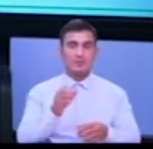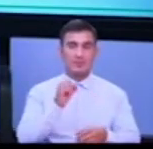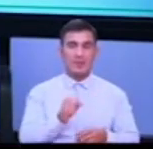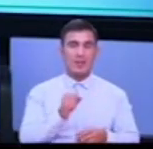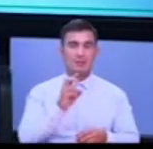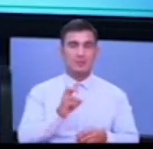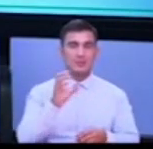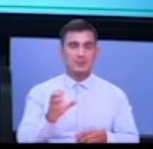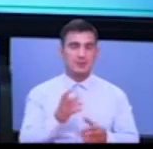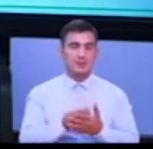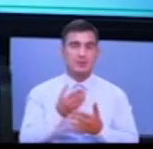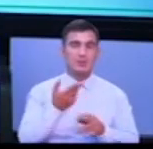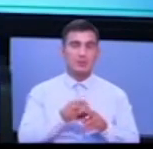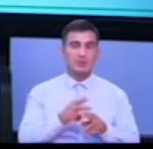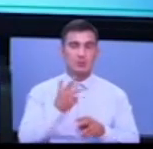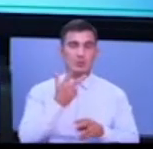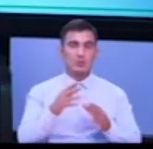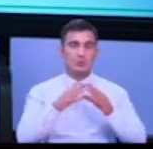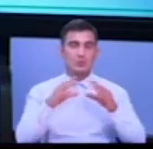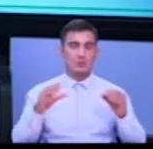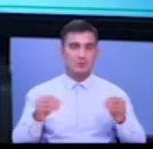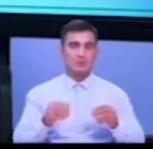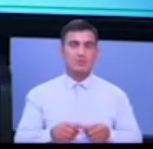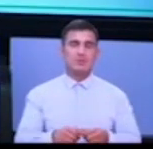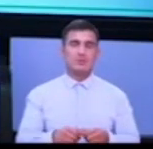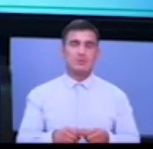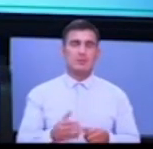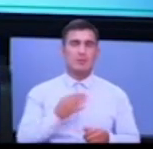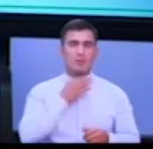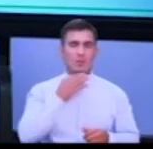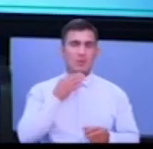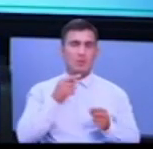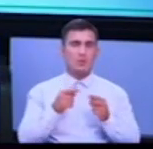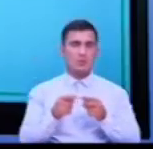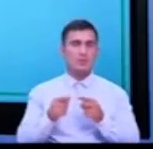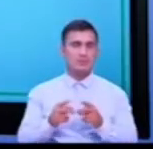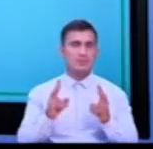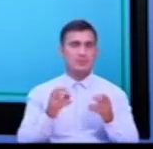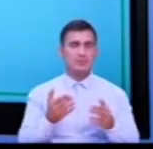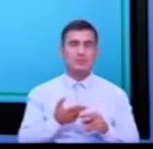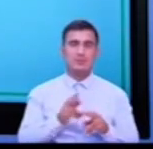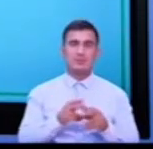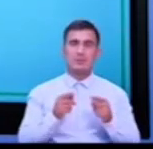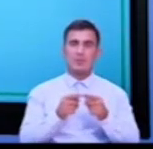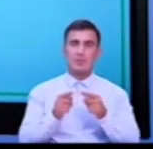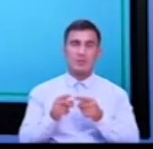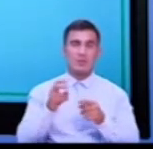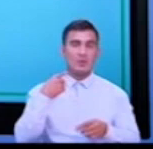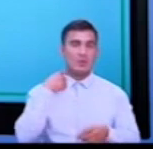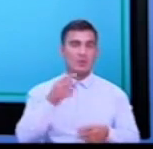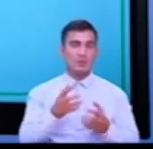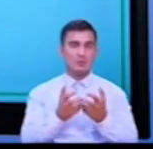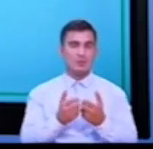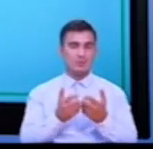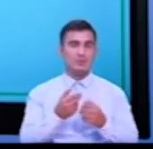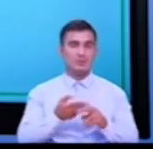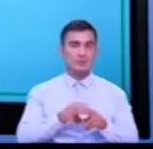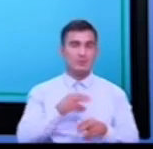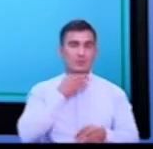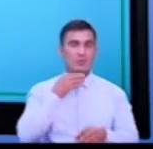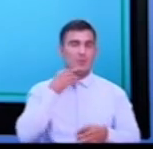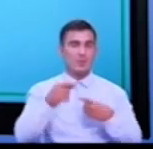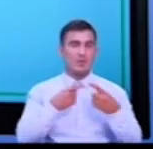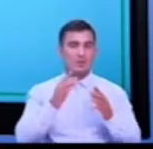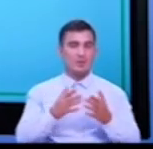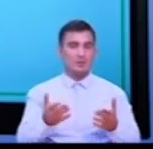B, C uchburchak. Ko'p burchaklar. Demak, burchaklari soniga qarab turib, biz ko'p burchaklarni